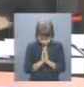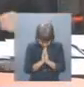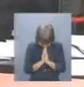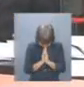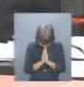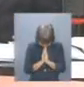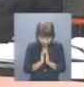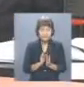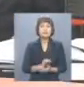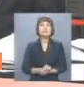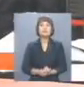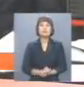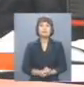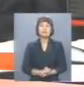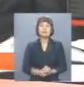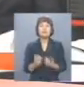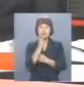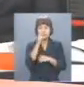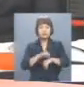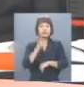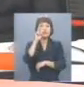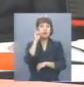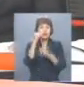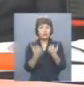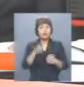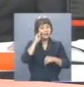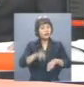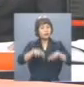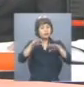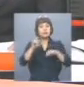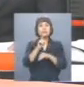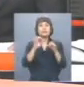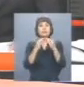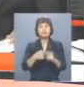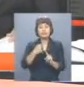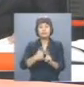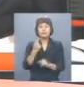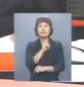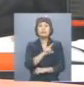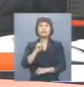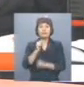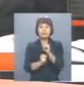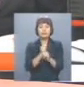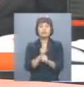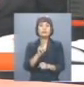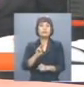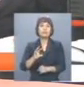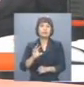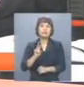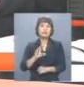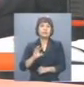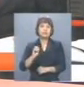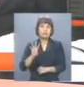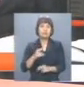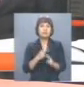วัสดีค่ะ สวัสดีค่ะต้อนรับเข้าสู่ข่าวเที่ยงฝ่าวิกฤตน้ำท่วมนะคะวันนี้วันที่20พฤศจิกายน2554ค่ะวันนี้พบกับดิฉันสิริมา